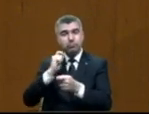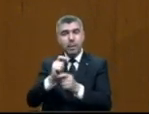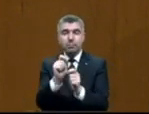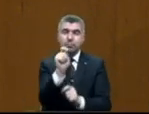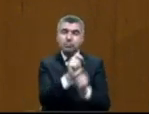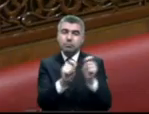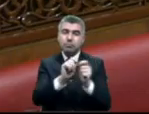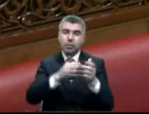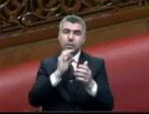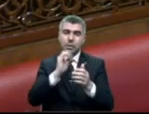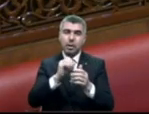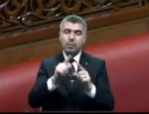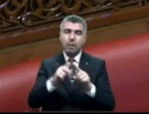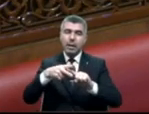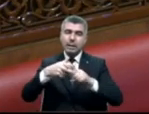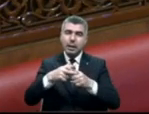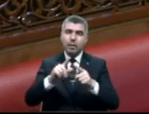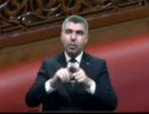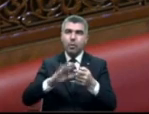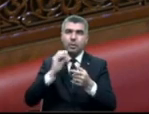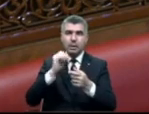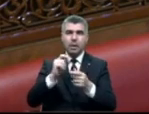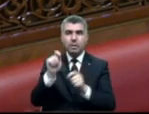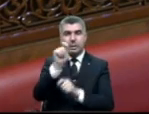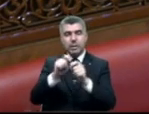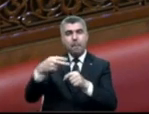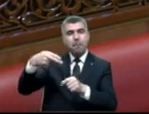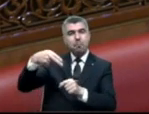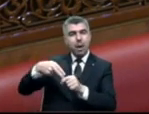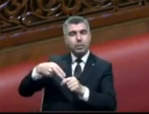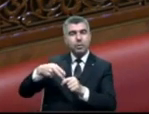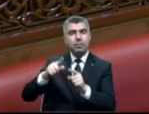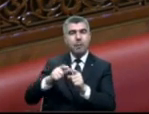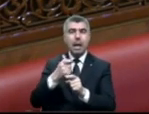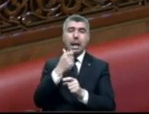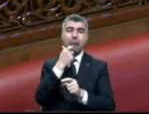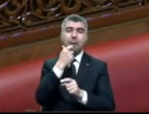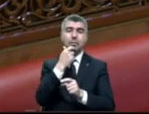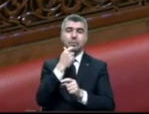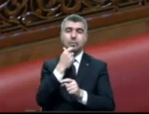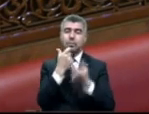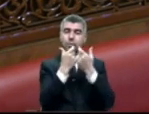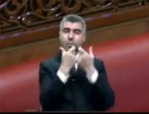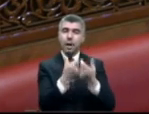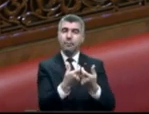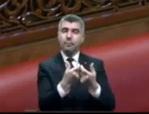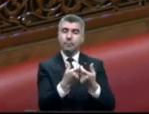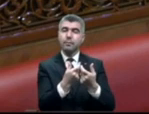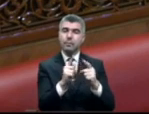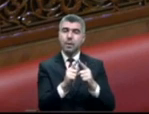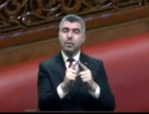والمحينة بشأن صناعة التكرير على الصعيد العالمي وإجراء التحكيم الضروري بشأن